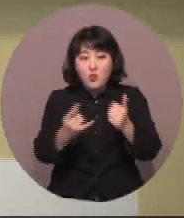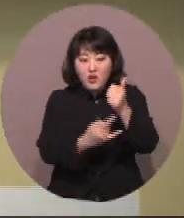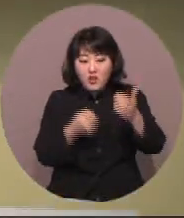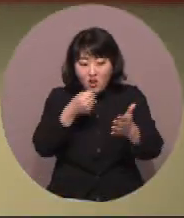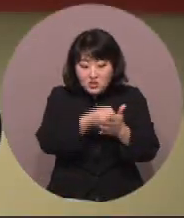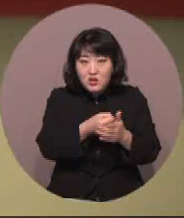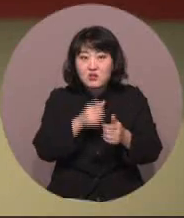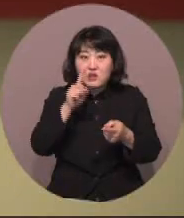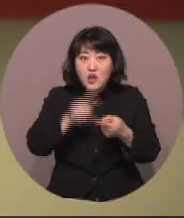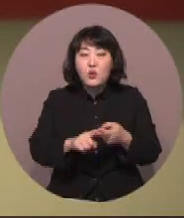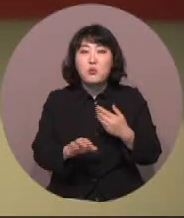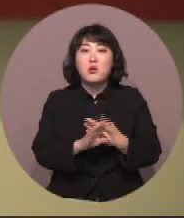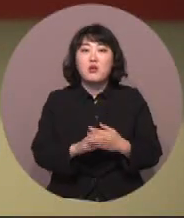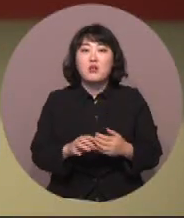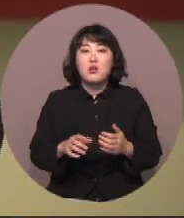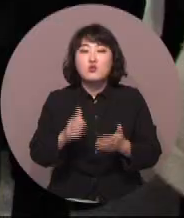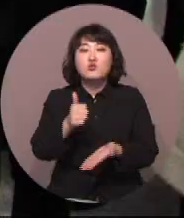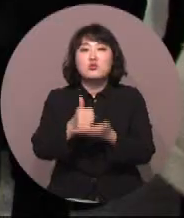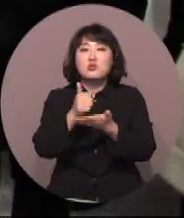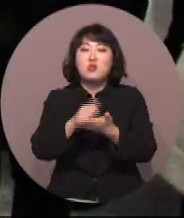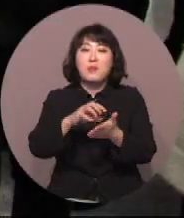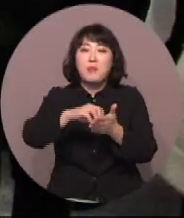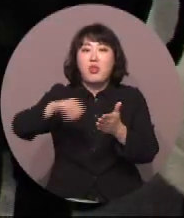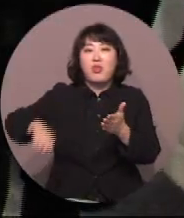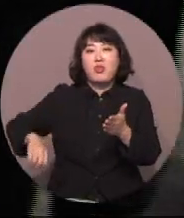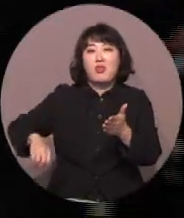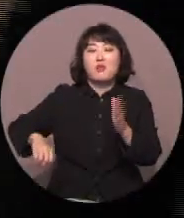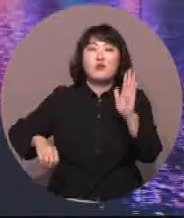공천 배제 대상 에 해당합니다